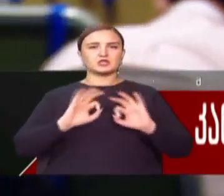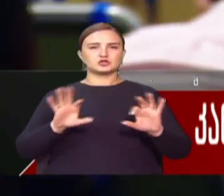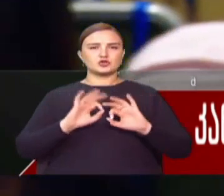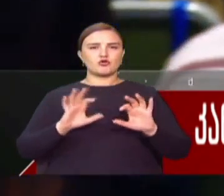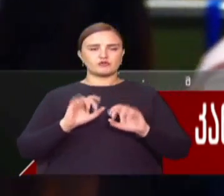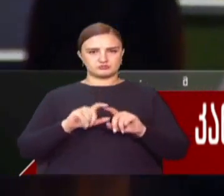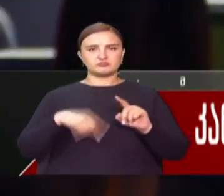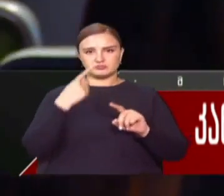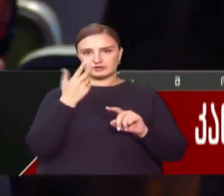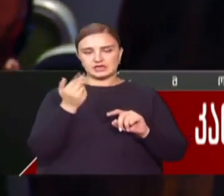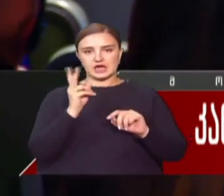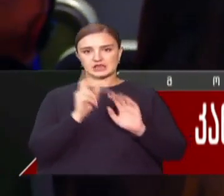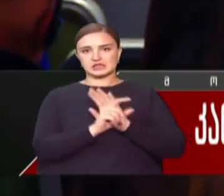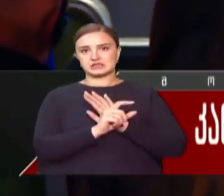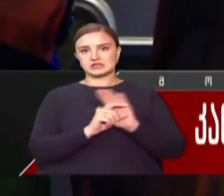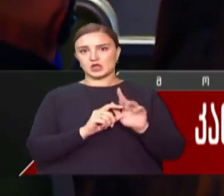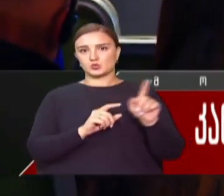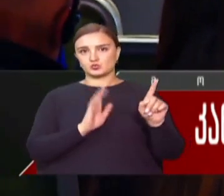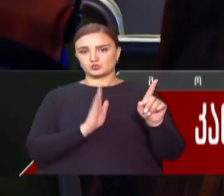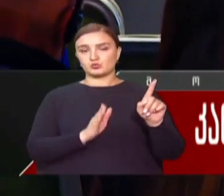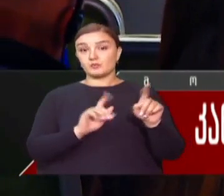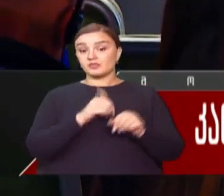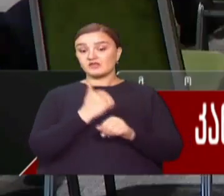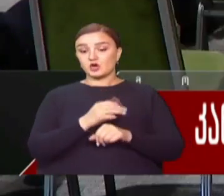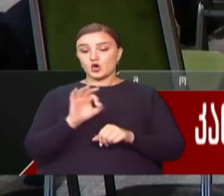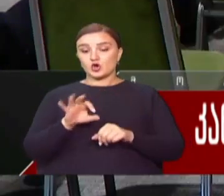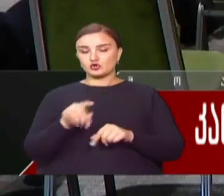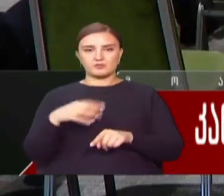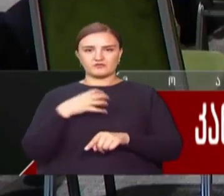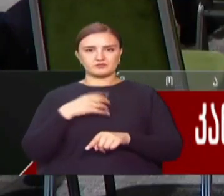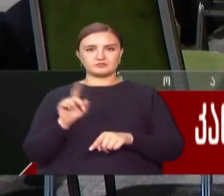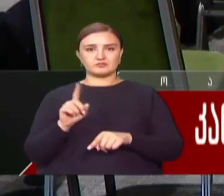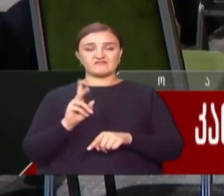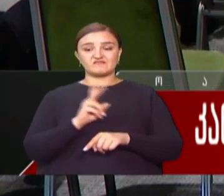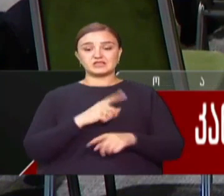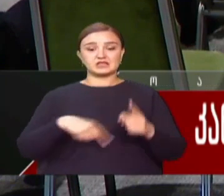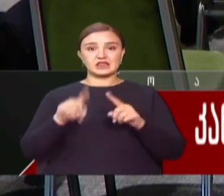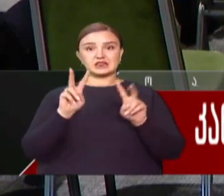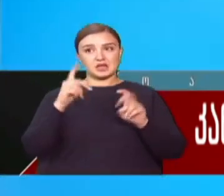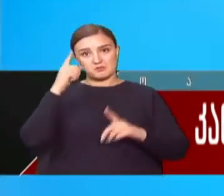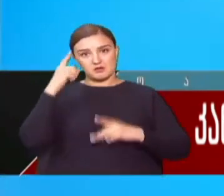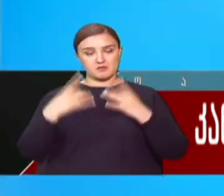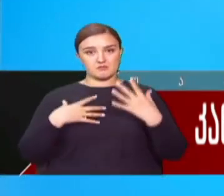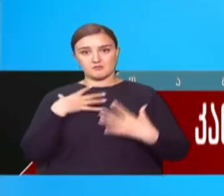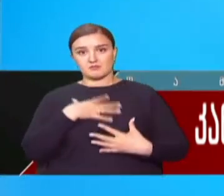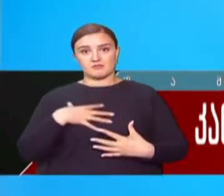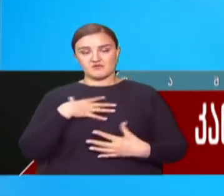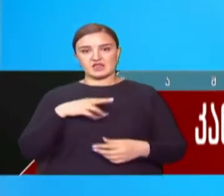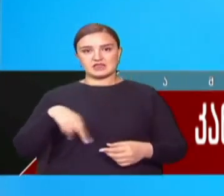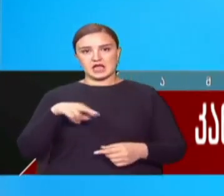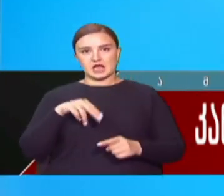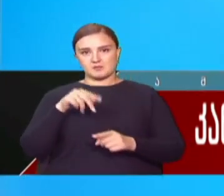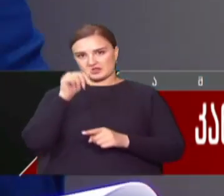მაინც ახსენა კანდიდატის სტატუსი, თქვა რა, რომ მთავარი ოქტომბერი არ არის და ყველა, ვისაც ეს თემა აღელვებს, დეკემბერს უნდა